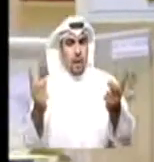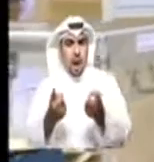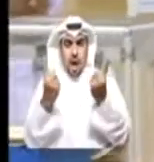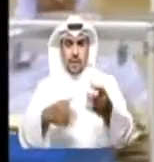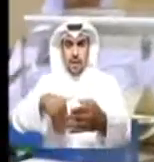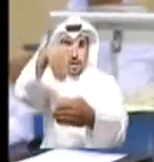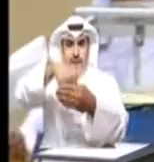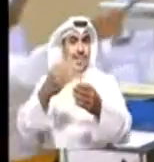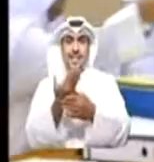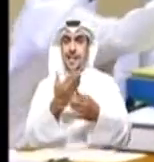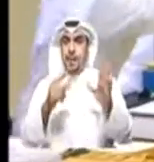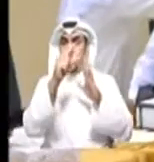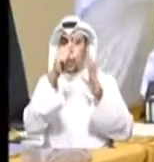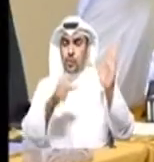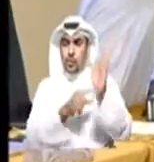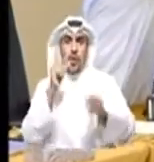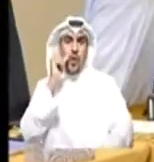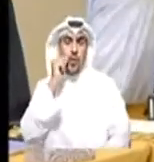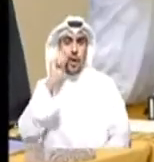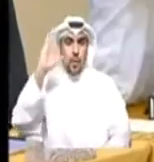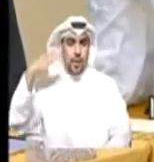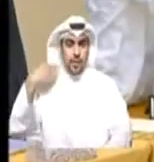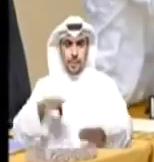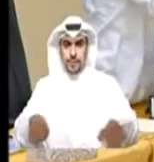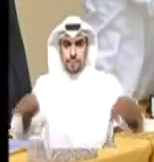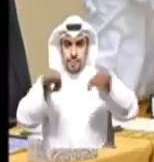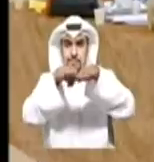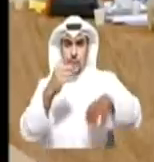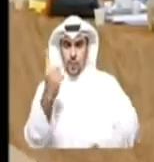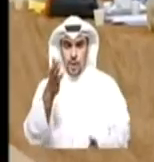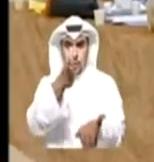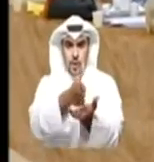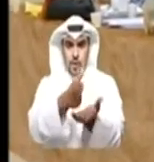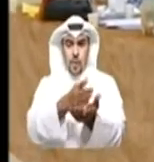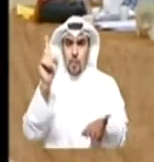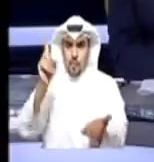ضمنت بنود الدستور المساواة بين المرأة والرجل في الحقوق والواجبات.